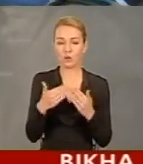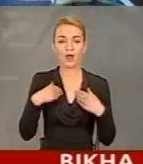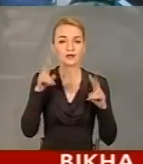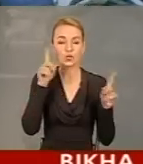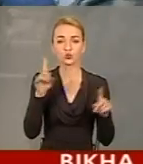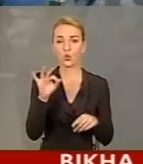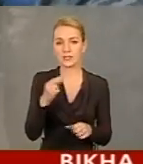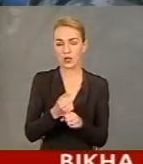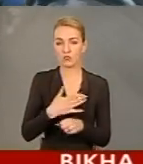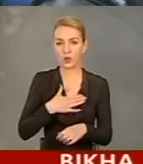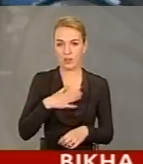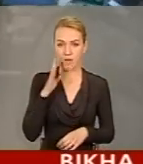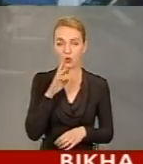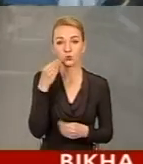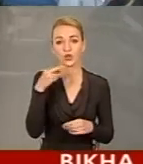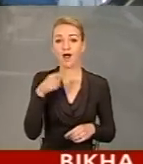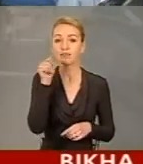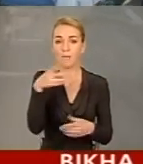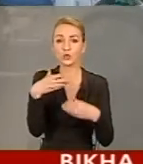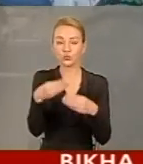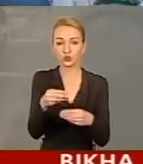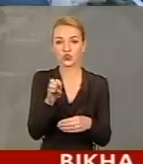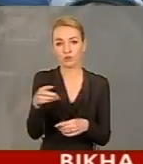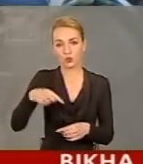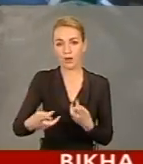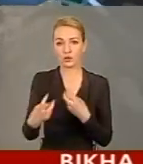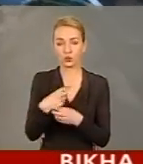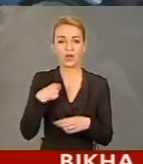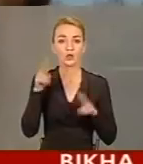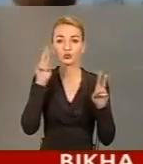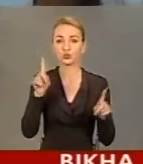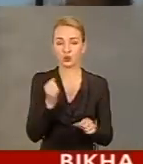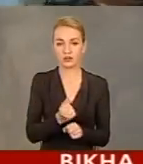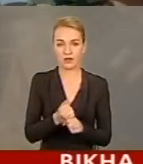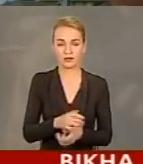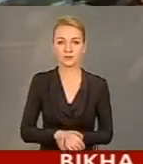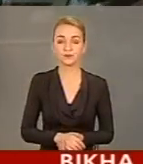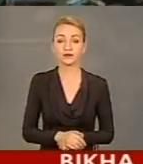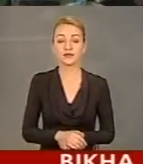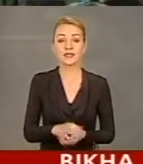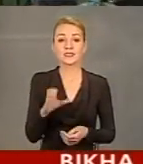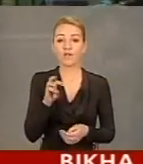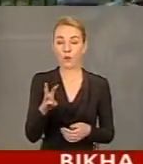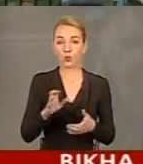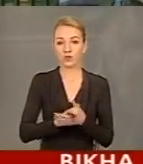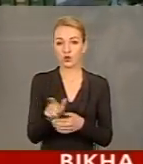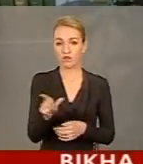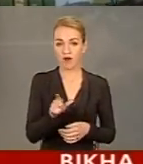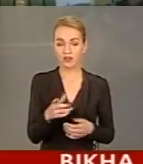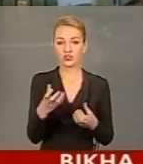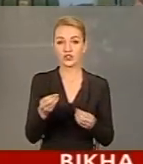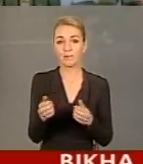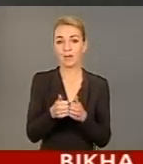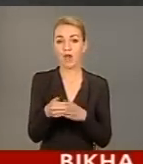матір'ю. Да? Лучше я там їх придушу, чим вони сюди прийдуть, і я тут буду не знати, що робити. Зі Славком потоваришували ще в навчалці